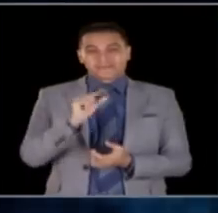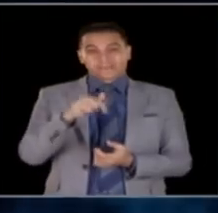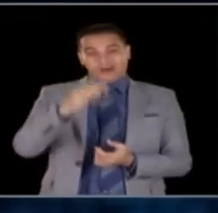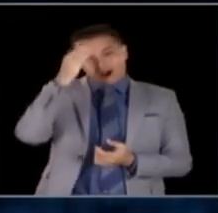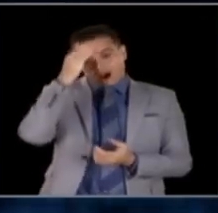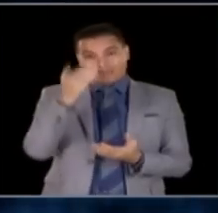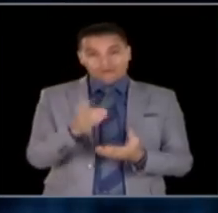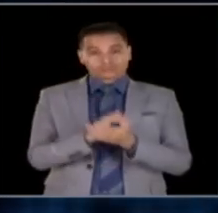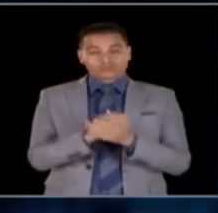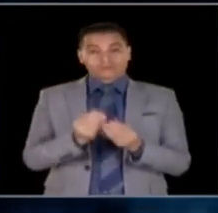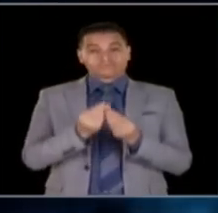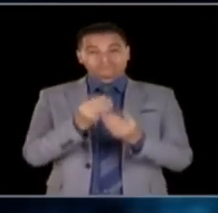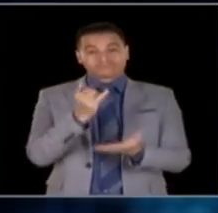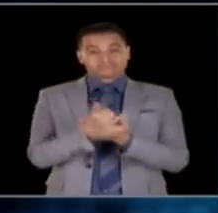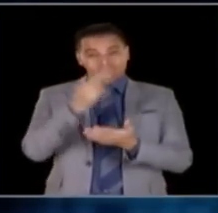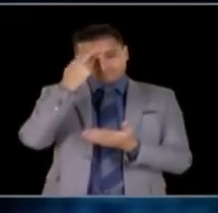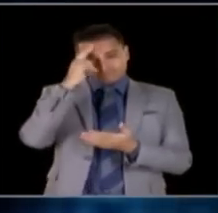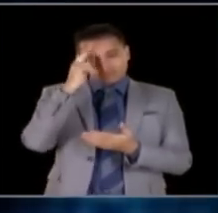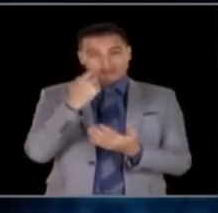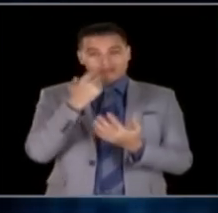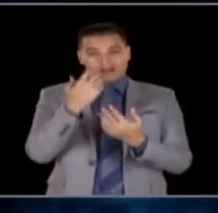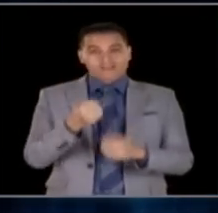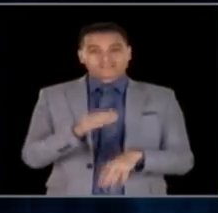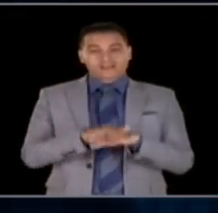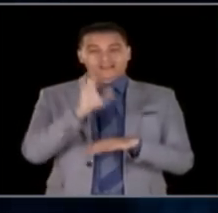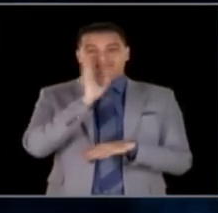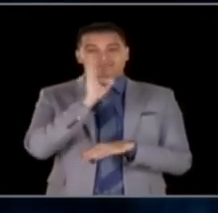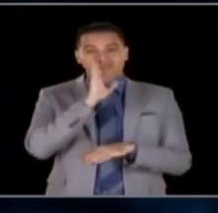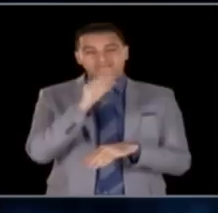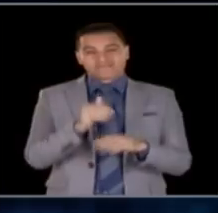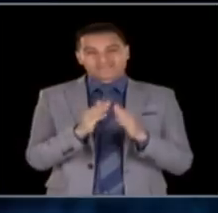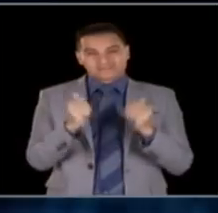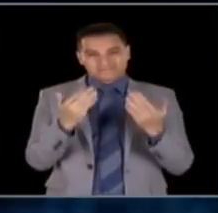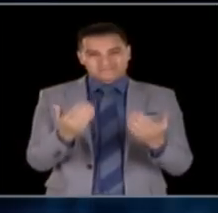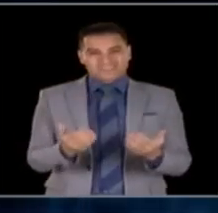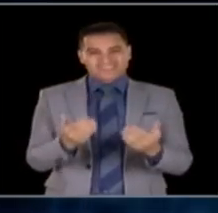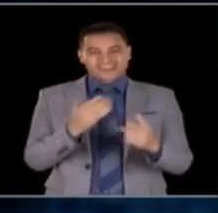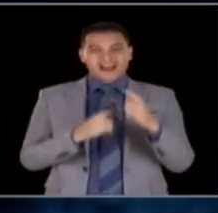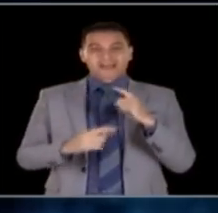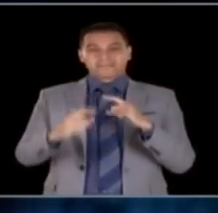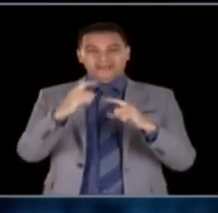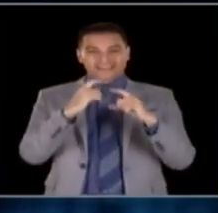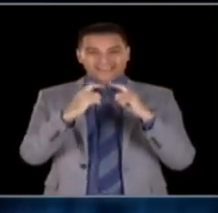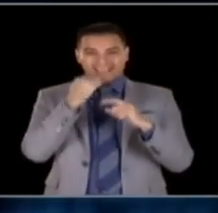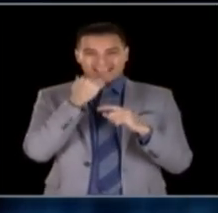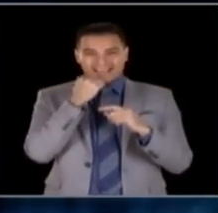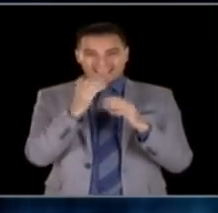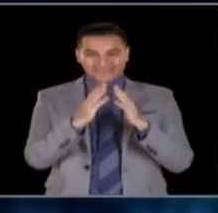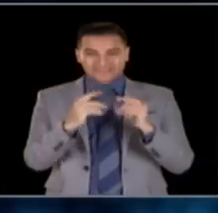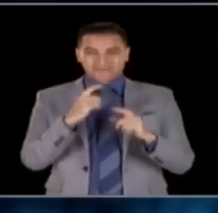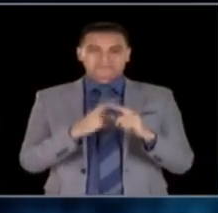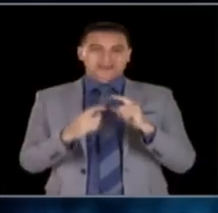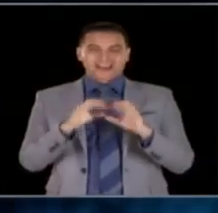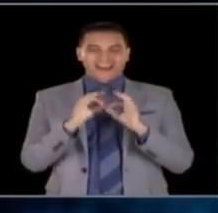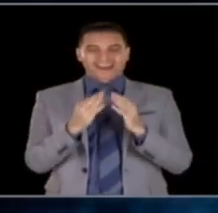برنامج العباقره اصحاب يقدم اليكم برعايه من يهتم بالتعليم في مصر، البنك الاهلي المصري،